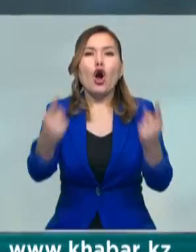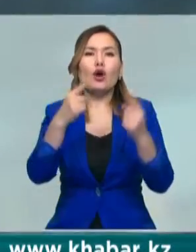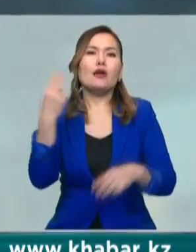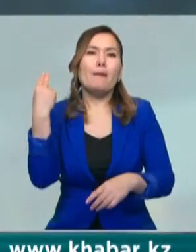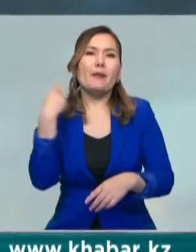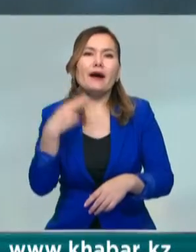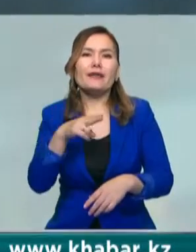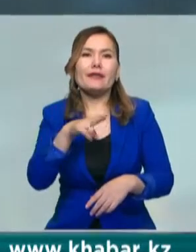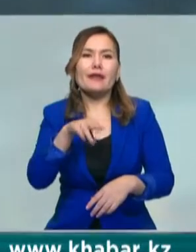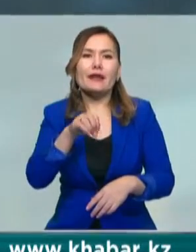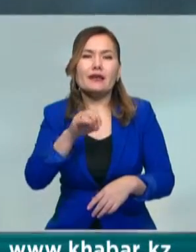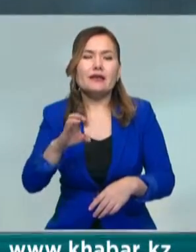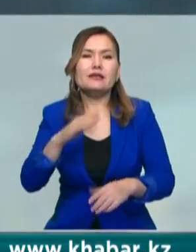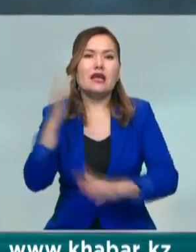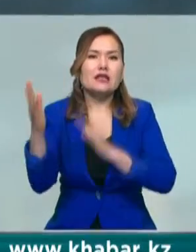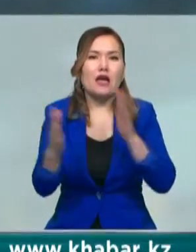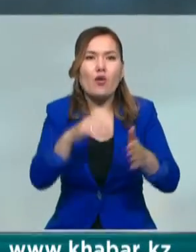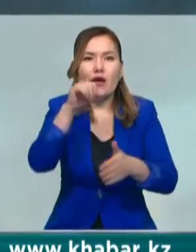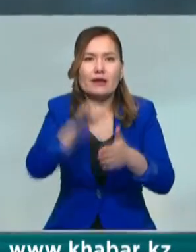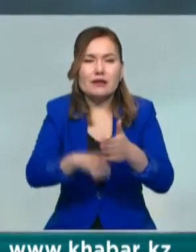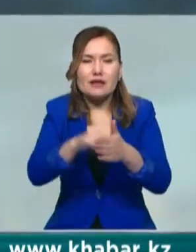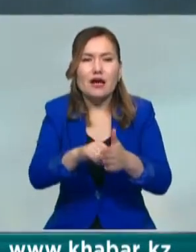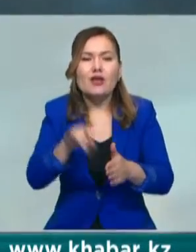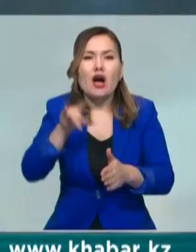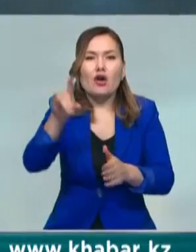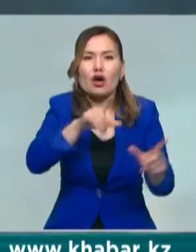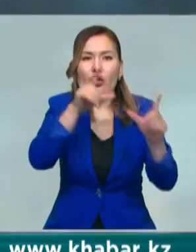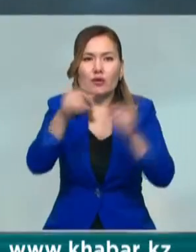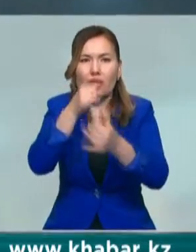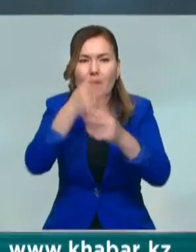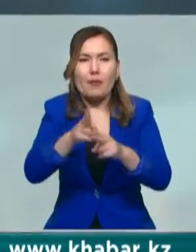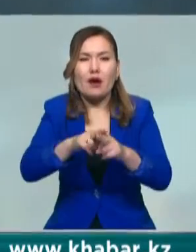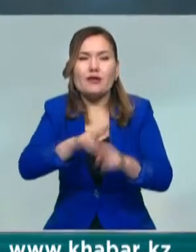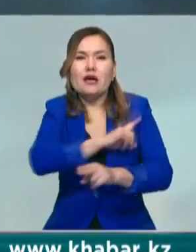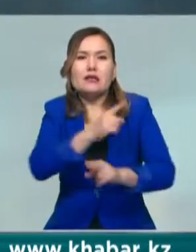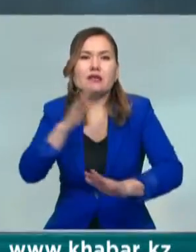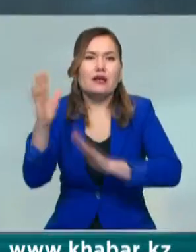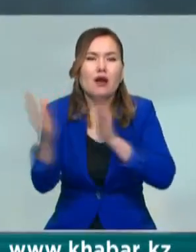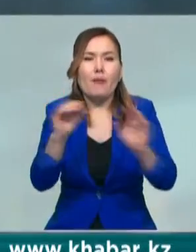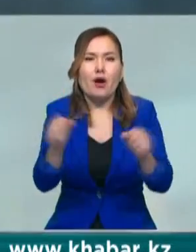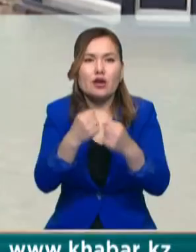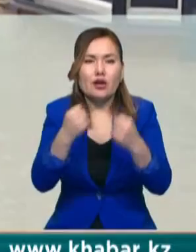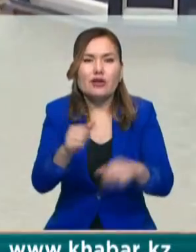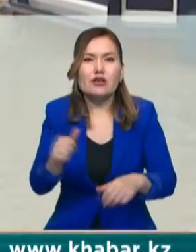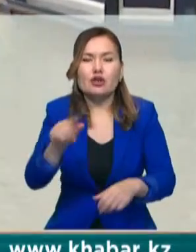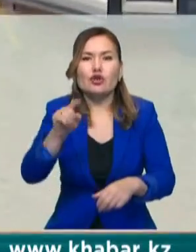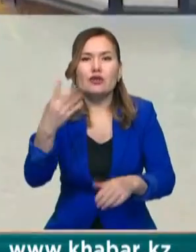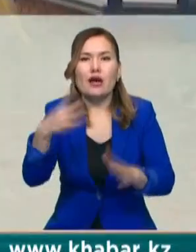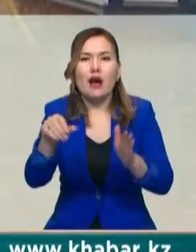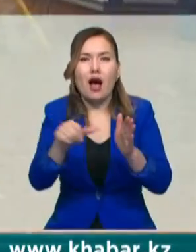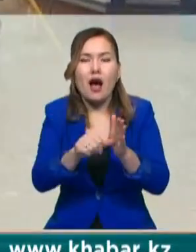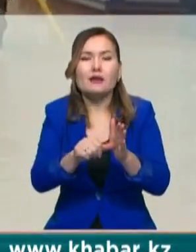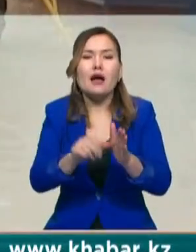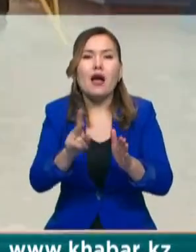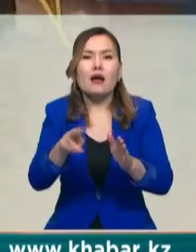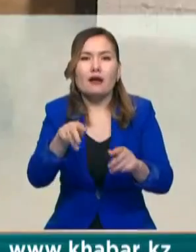Ұлыбританияға Деннис дауылы кесірінен жүздеген рейс кейінге шегерілді. Ұйытқыған желдің жылдамдығы сағатына 146 шақырымға жеткен.